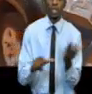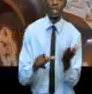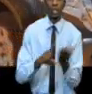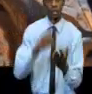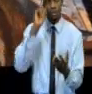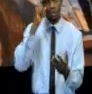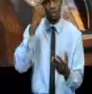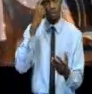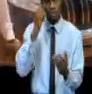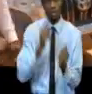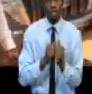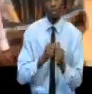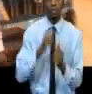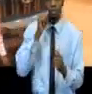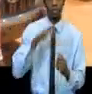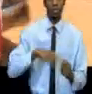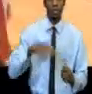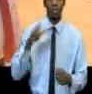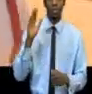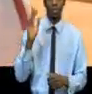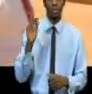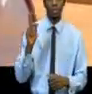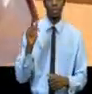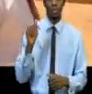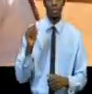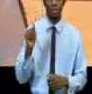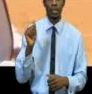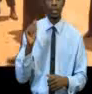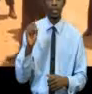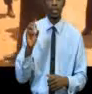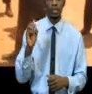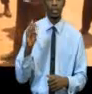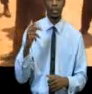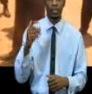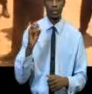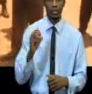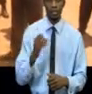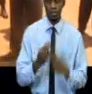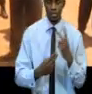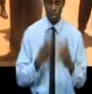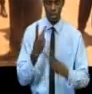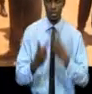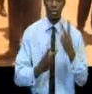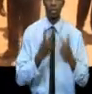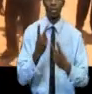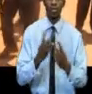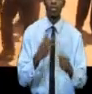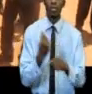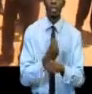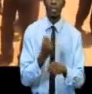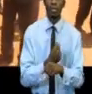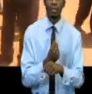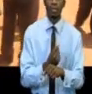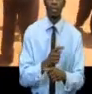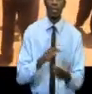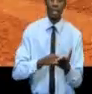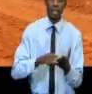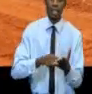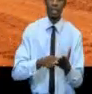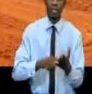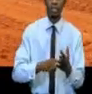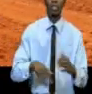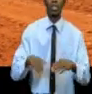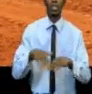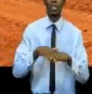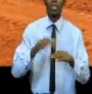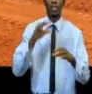Kasongo Kibale y a effectué une descente. Il a inspecté les déroulements de travaux et a insisté sur le respect du délai d'exécution